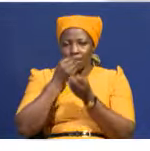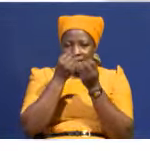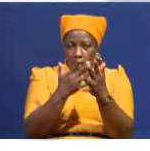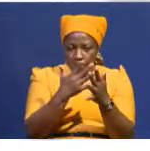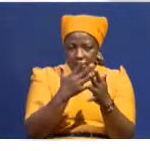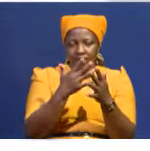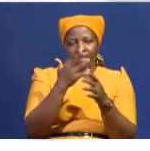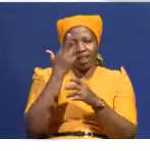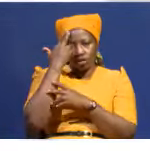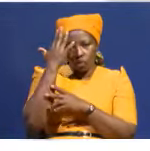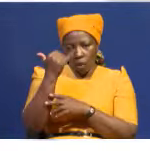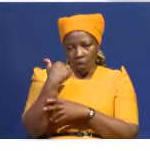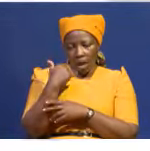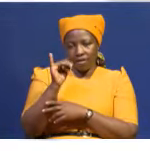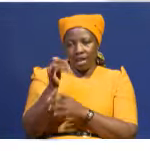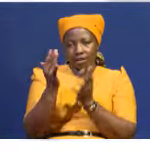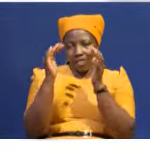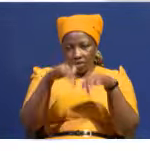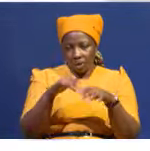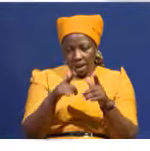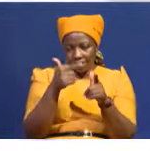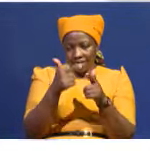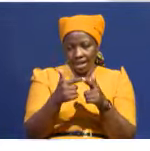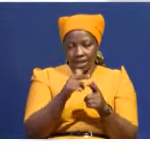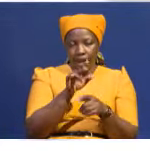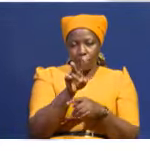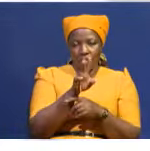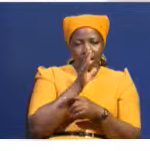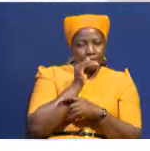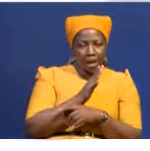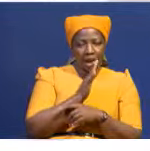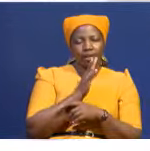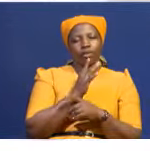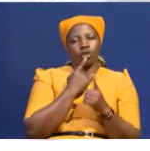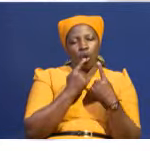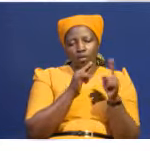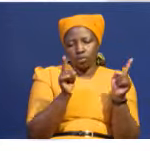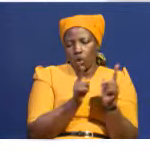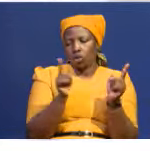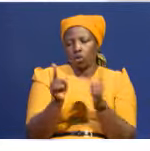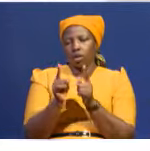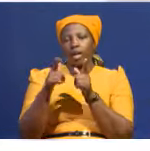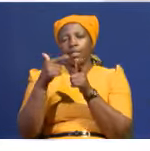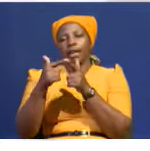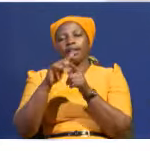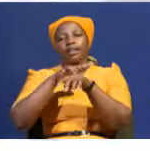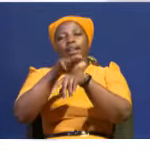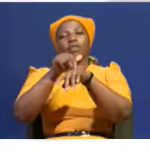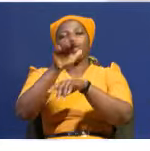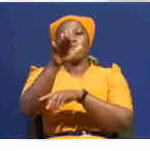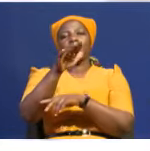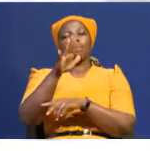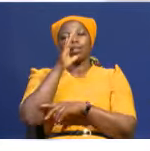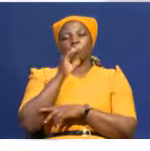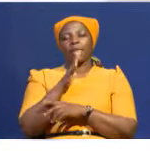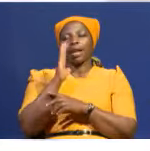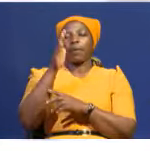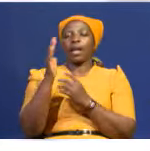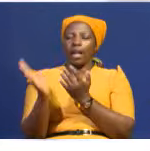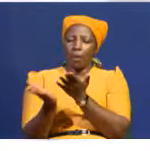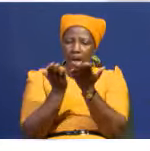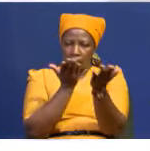mafupi kutoka kwa wale maspika wawili, alafu kisha itakuwa ni spika wa bunge la kitaifa akimkaribisha rais